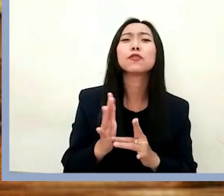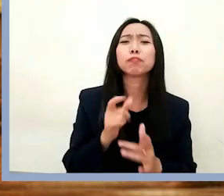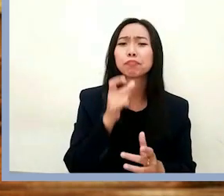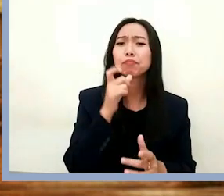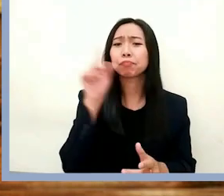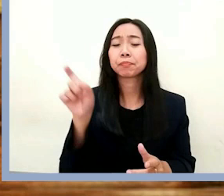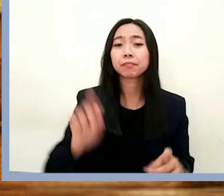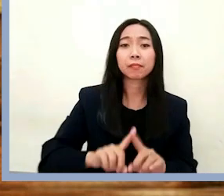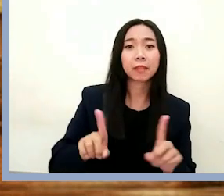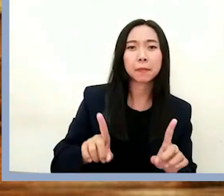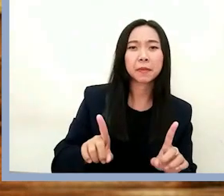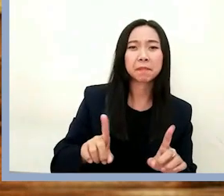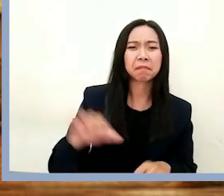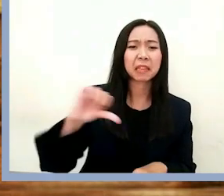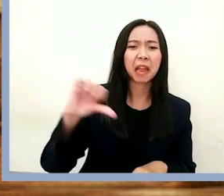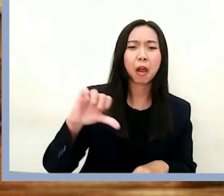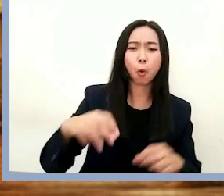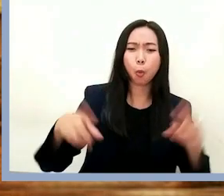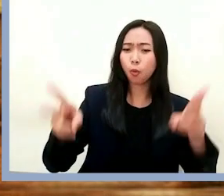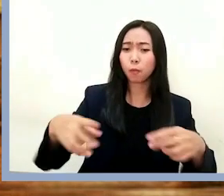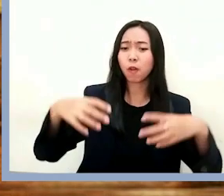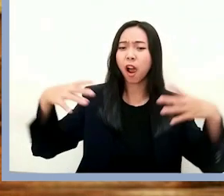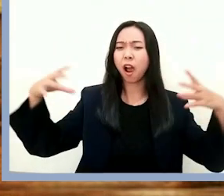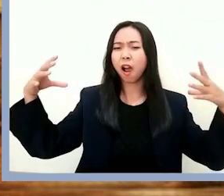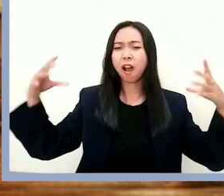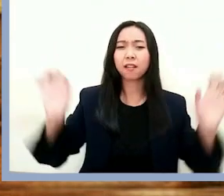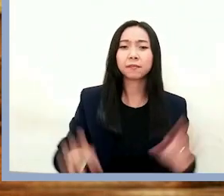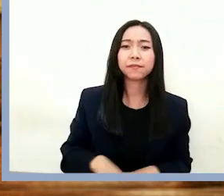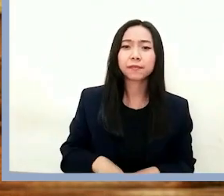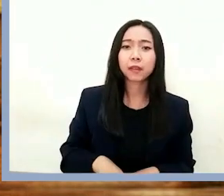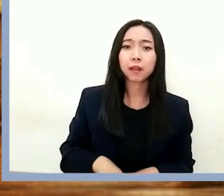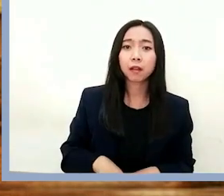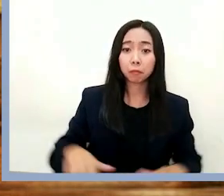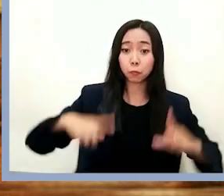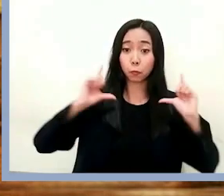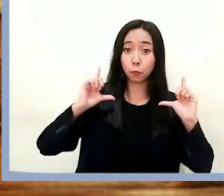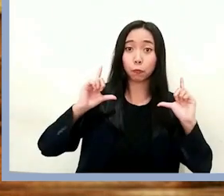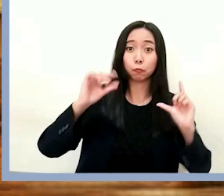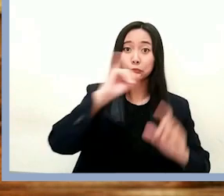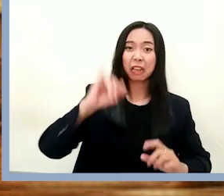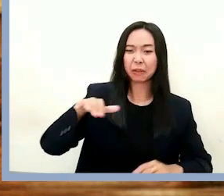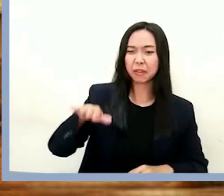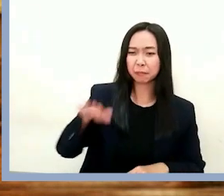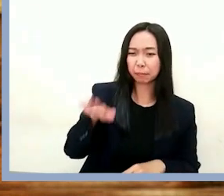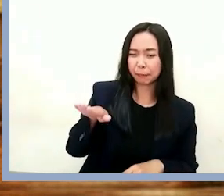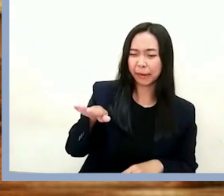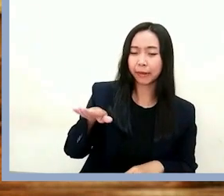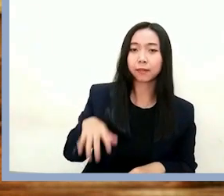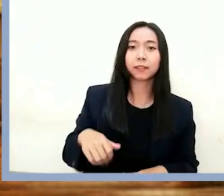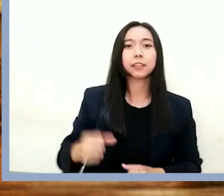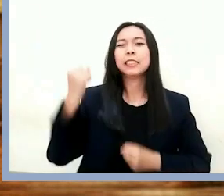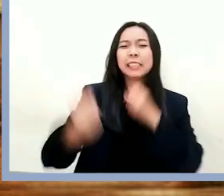ia tidak berhasil karena orang banyak sebab Badannya pendek maka berlarilah ia